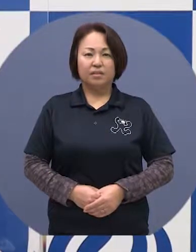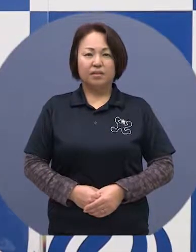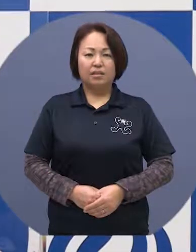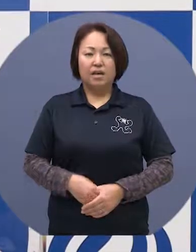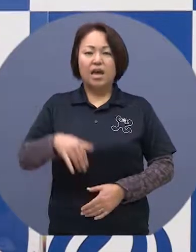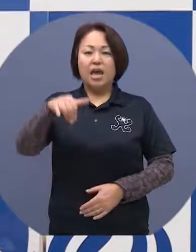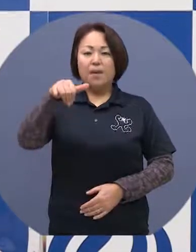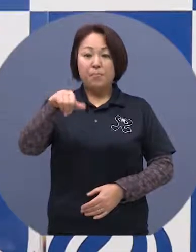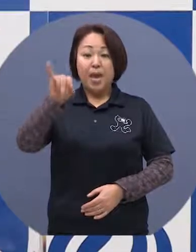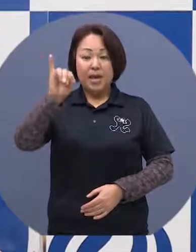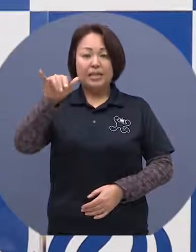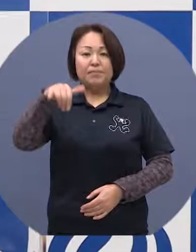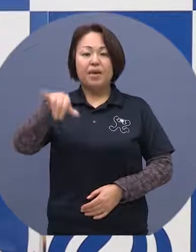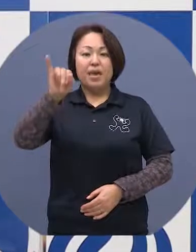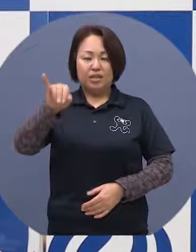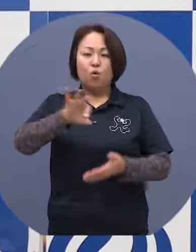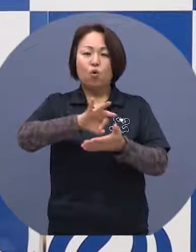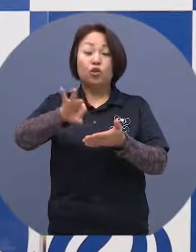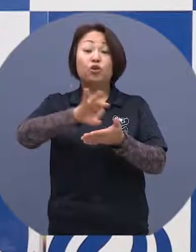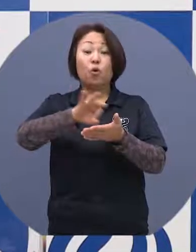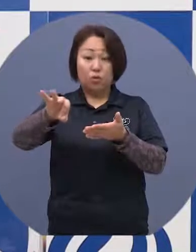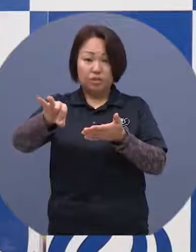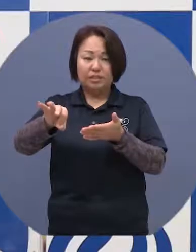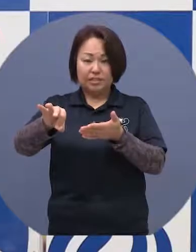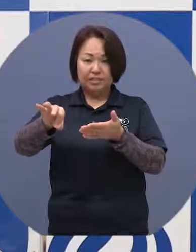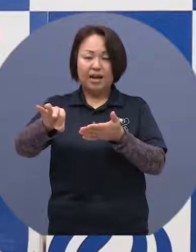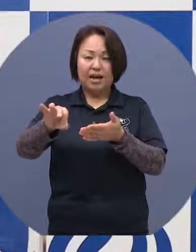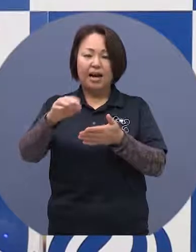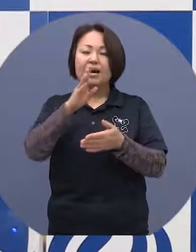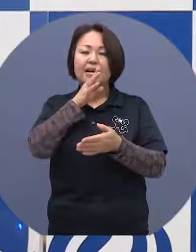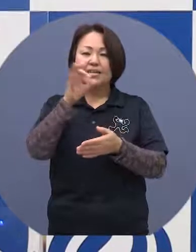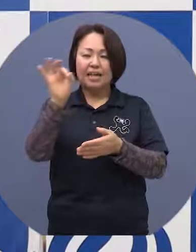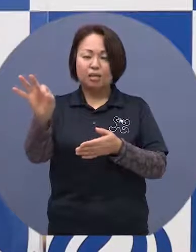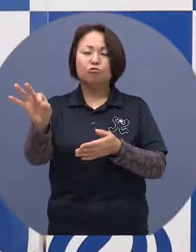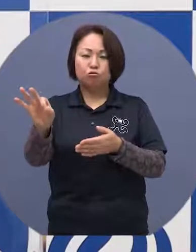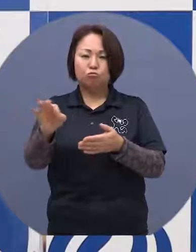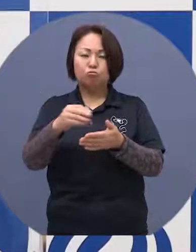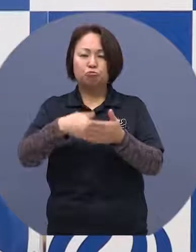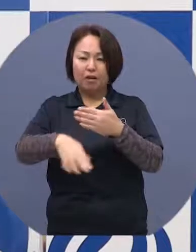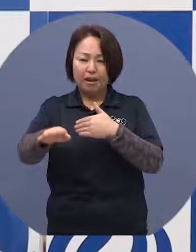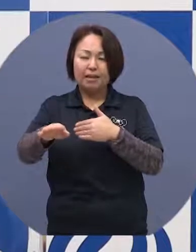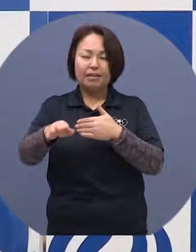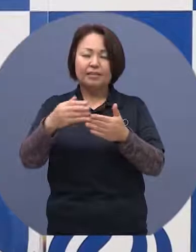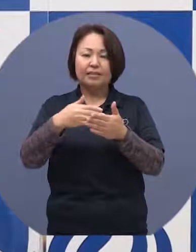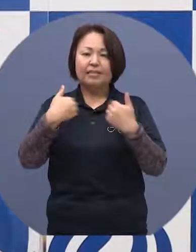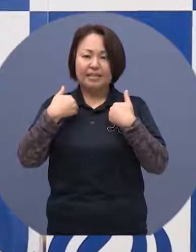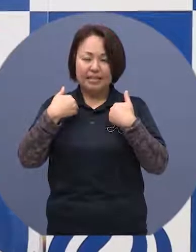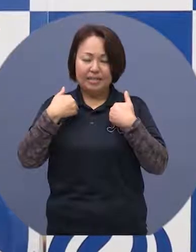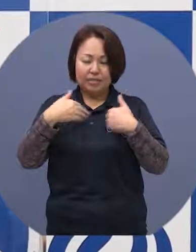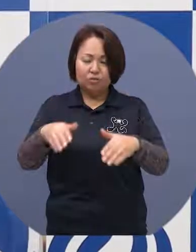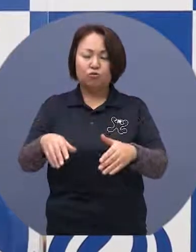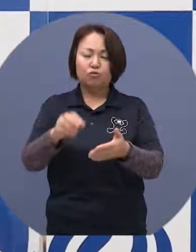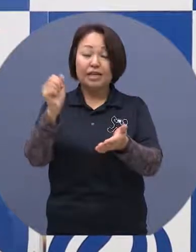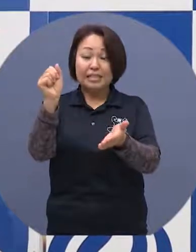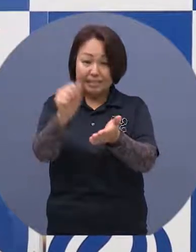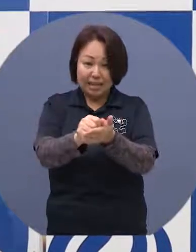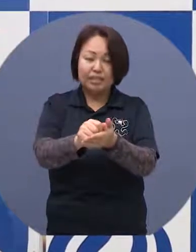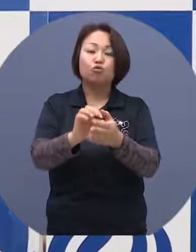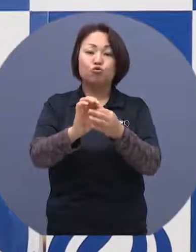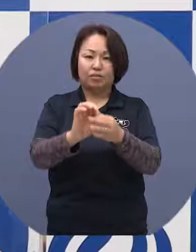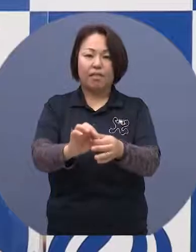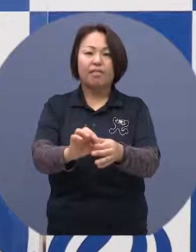ぺーぺーを利用したキャッシュレス決済ポイント還元消費喚起事業地しますということでございます